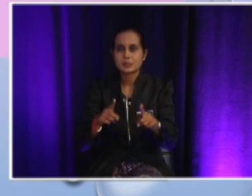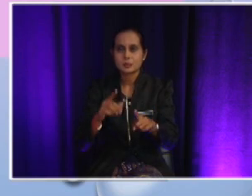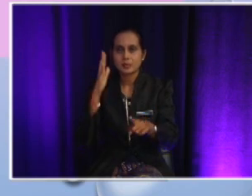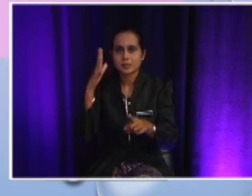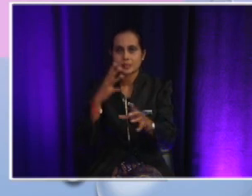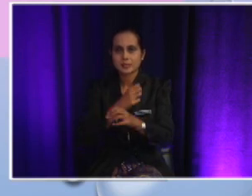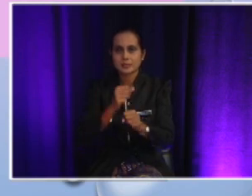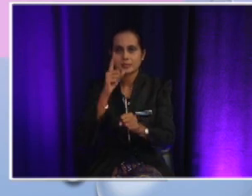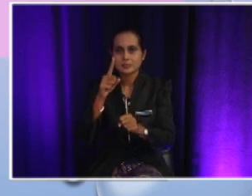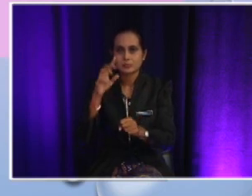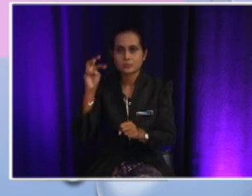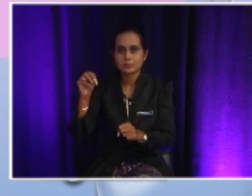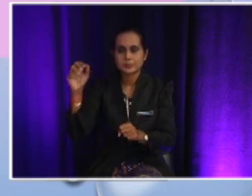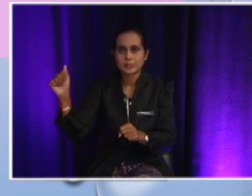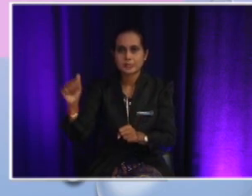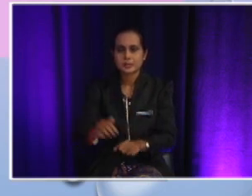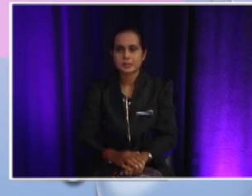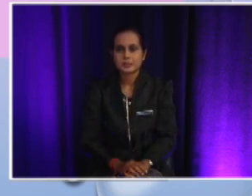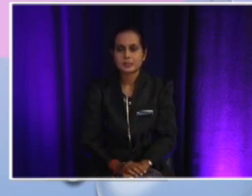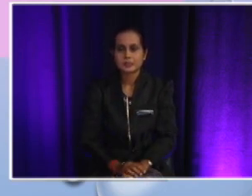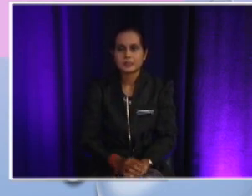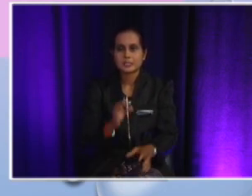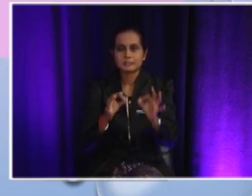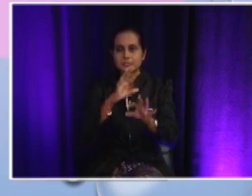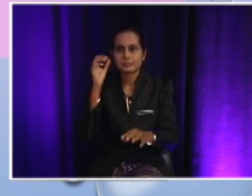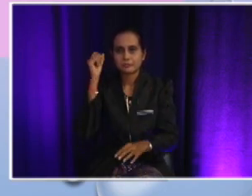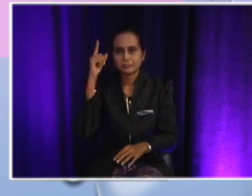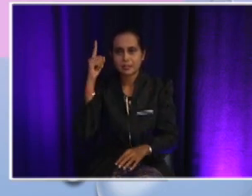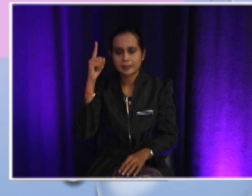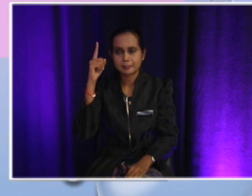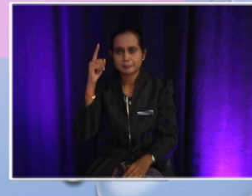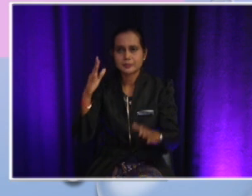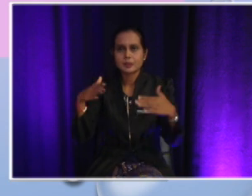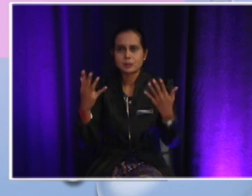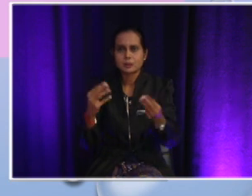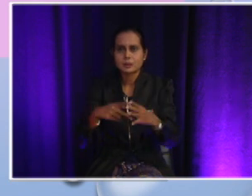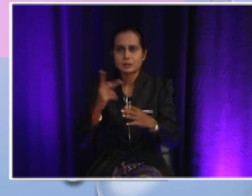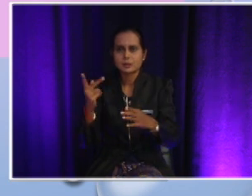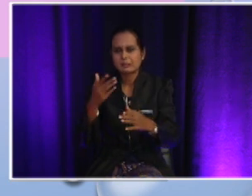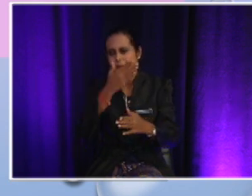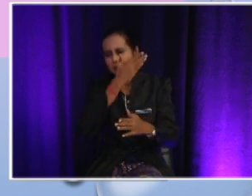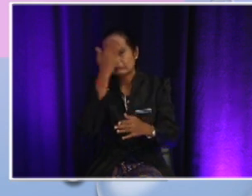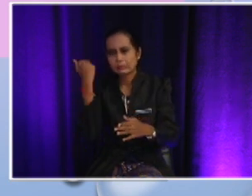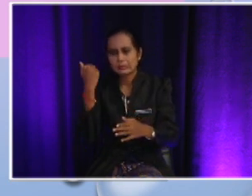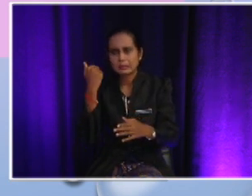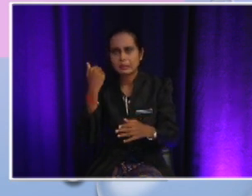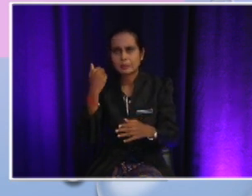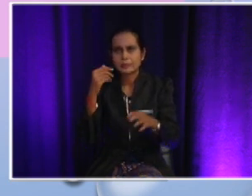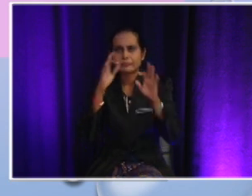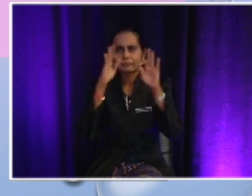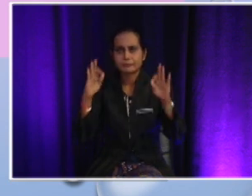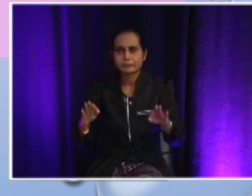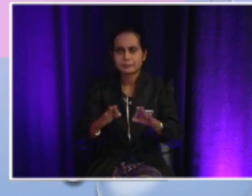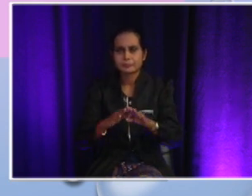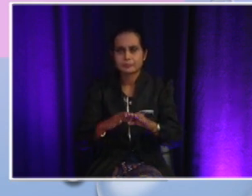1 miliampere. So sini tadi kalau tak faham di sini, tak faham bagaimana nak keluarkan, lupa rumus lah, lupa kan, langsung lupa. Okey,